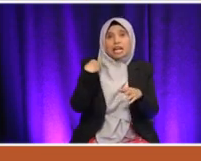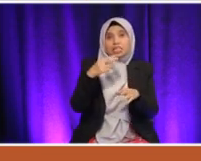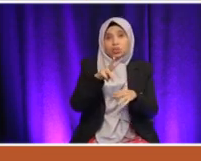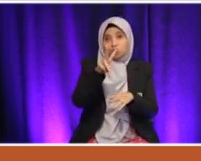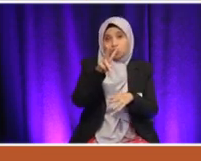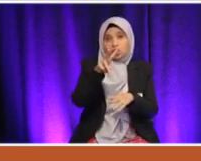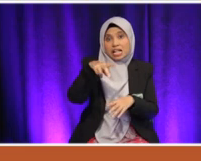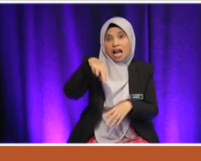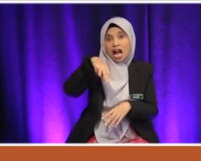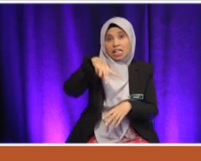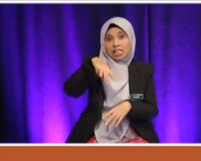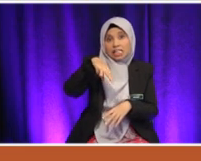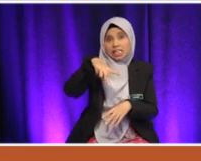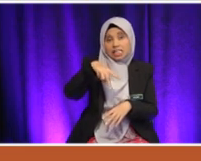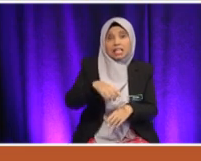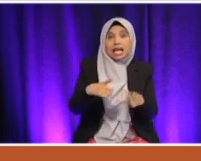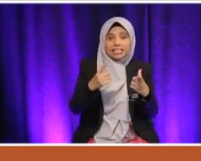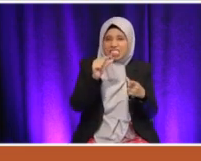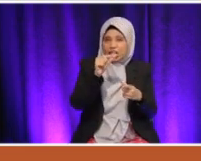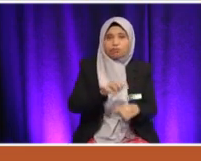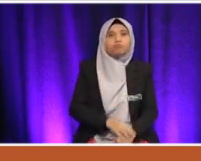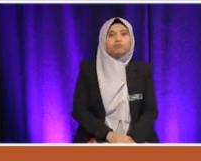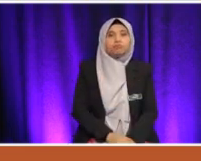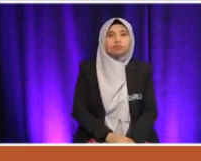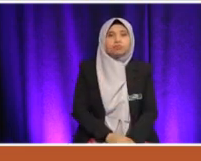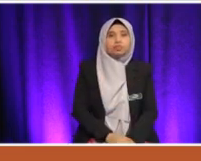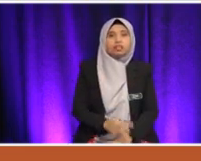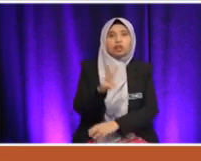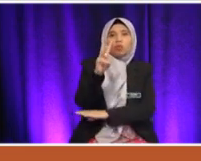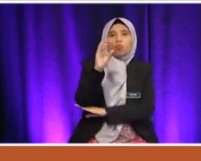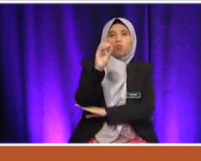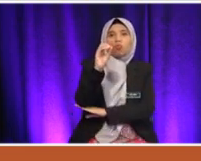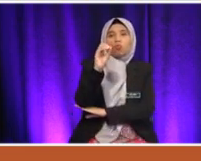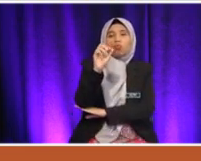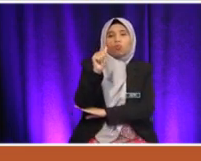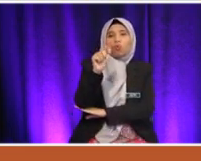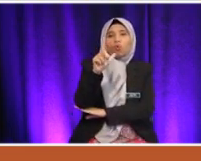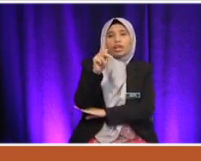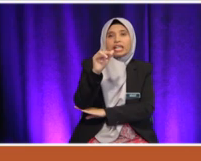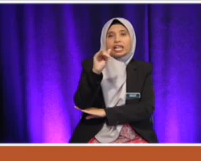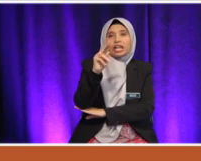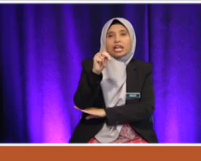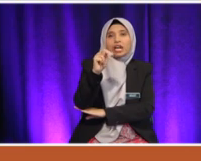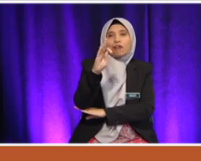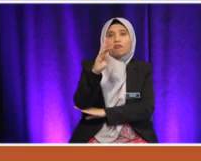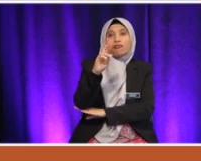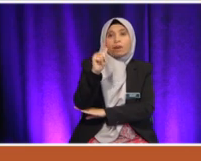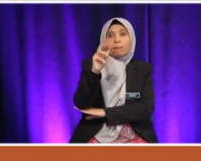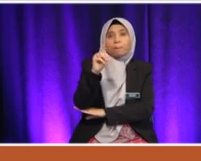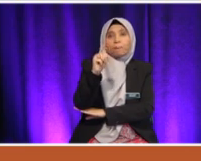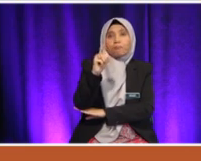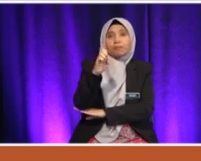oke oke Ya ini beliau adalah working frame Oke dia lebih stabil